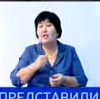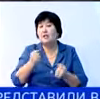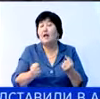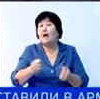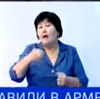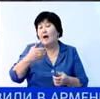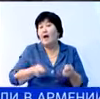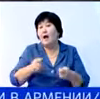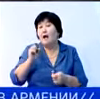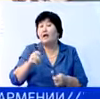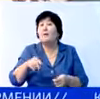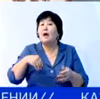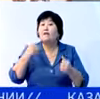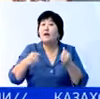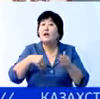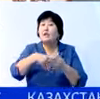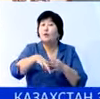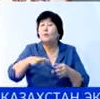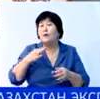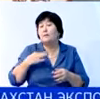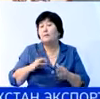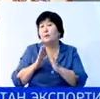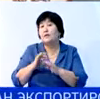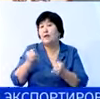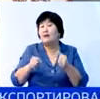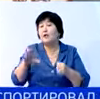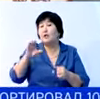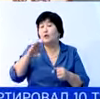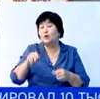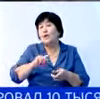Акима, водитель был в отпуске, и он попросил сына отвезти автомобиль в СТО,